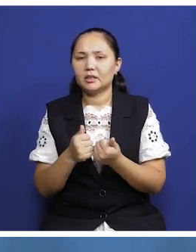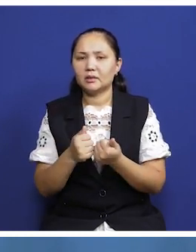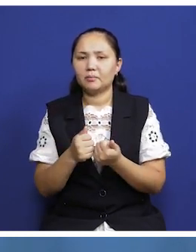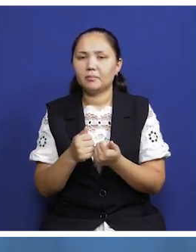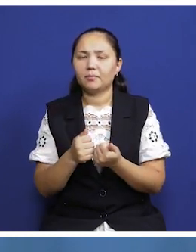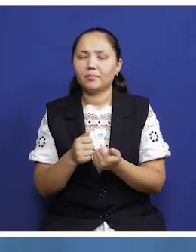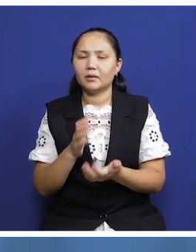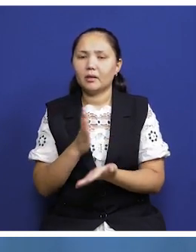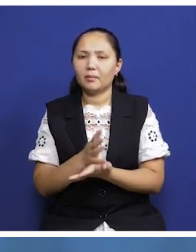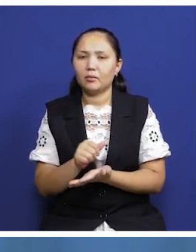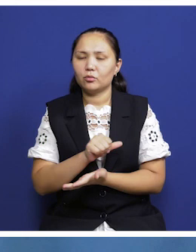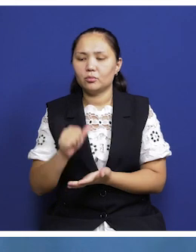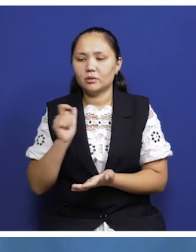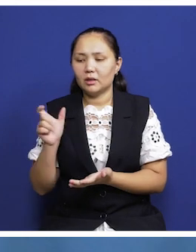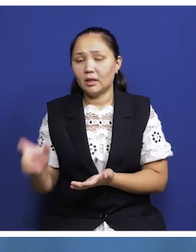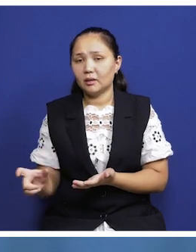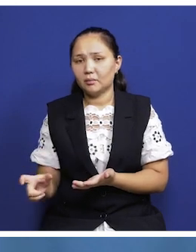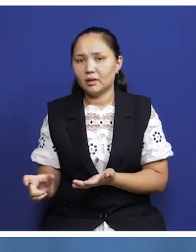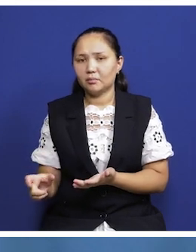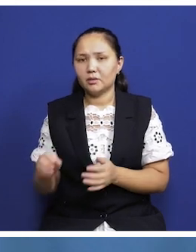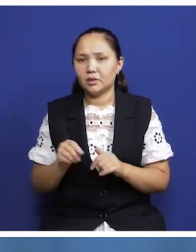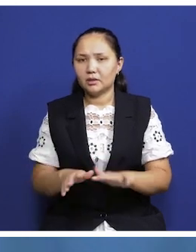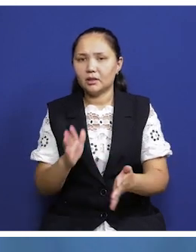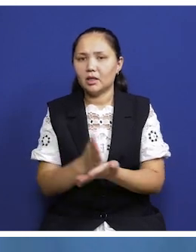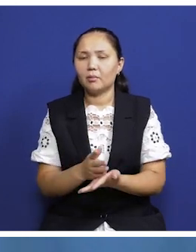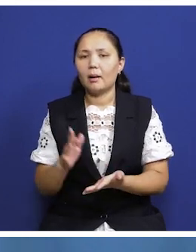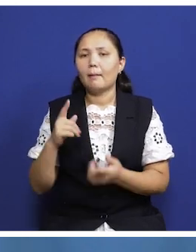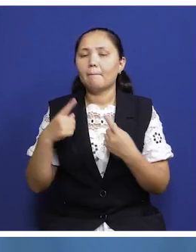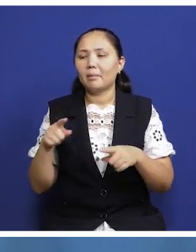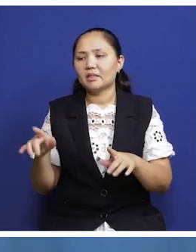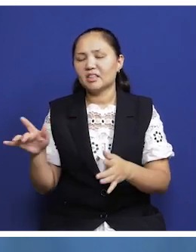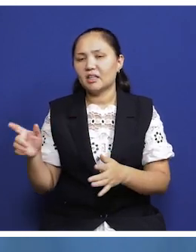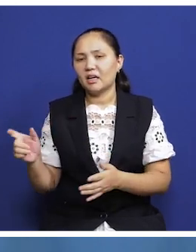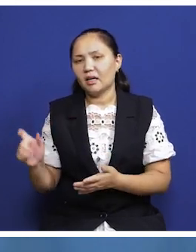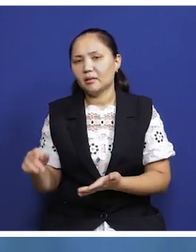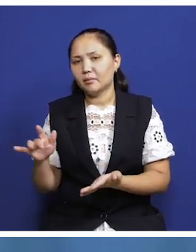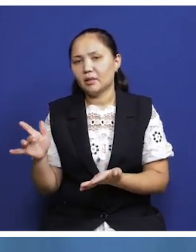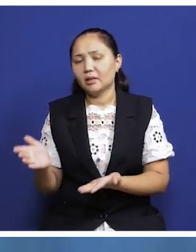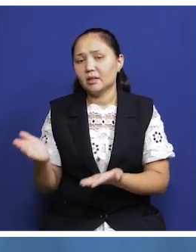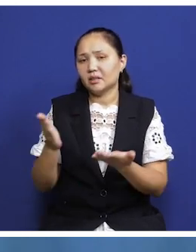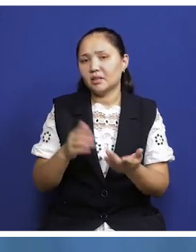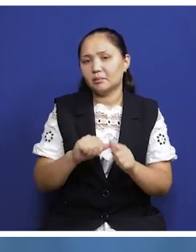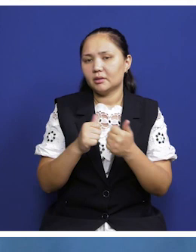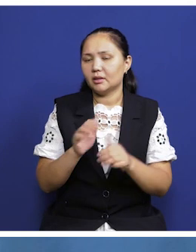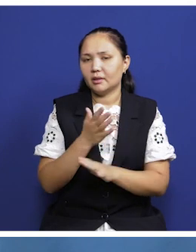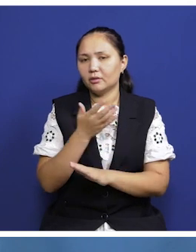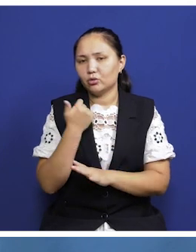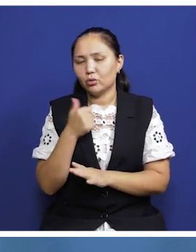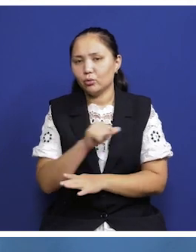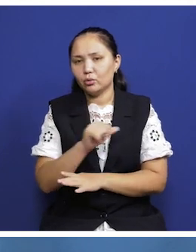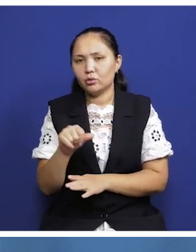өзіміздің тұрғындарымыз. Сырттан келіп бір туристер бізді қирап кетіп отырған жоқ, сол себептен сіздер де айтып жүріңіздер. Біз мынау